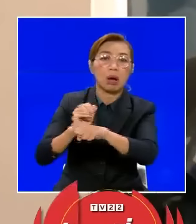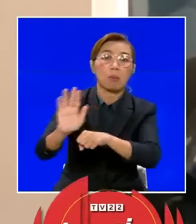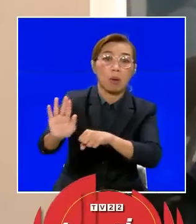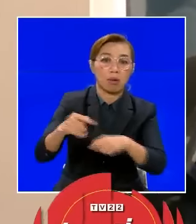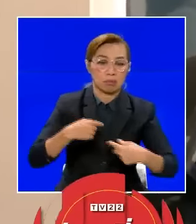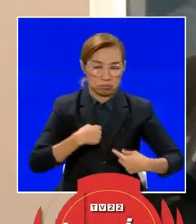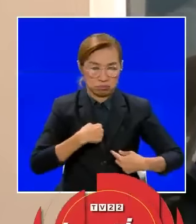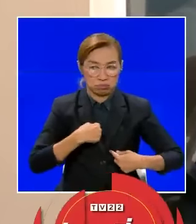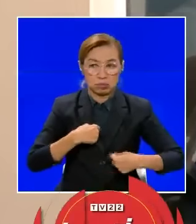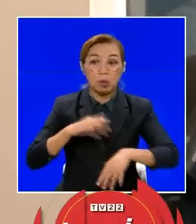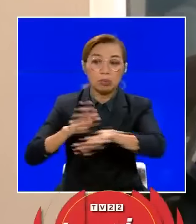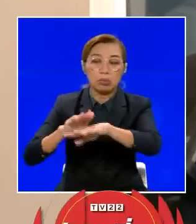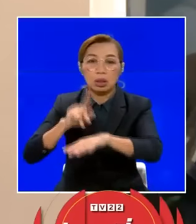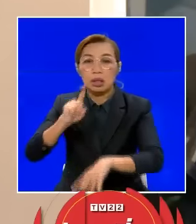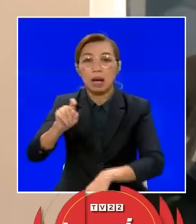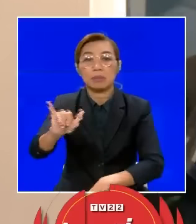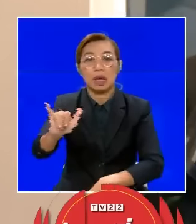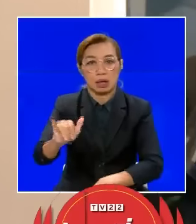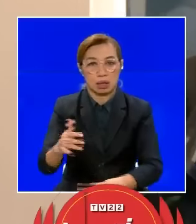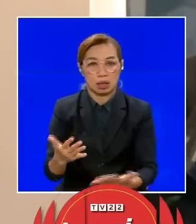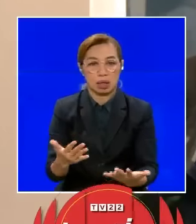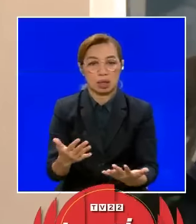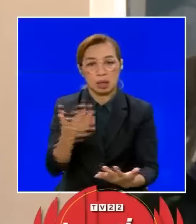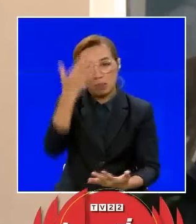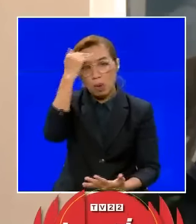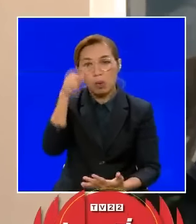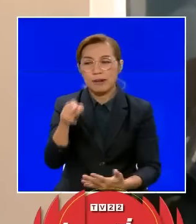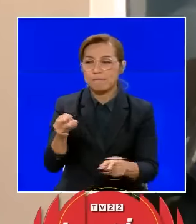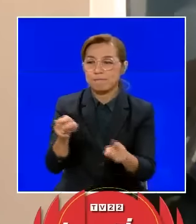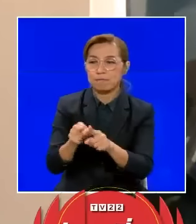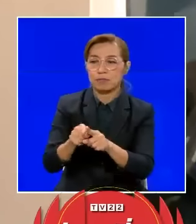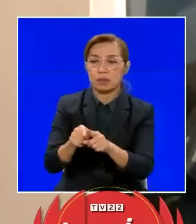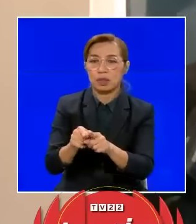ามเรื่องนี้เพราะว่าเป็นส่วนของ